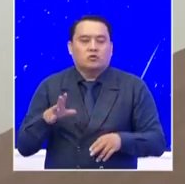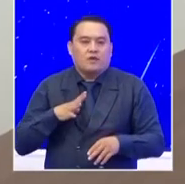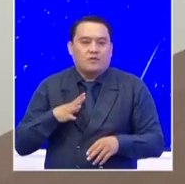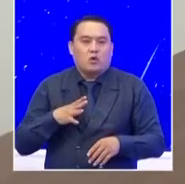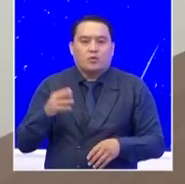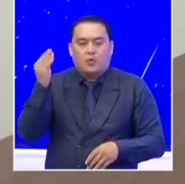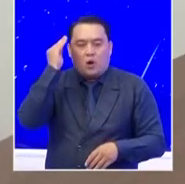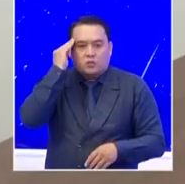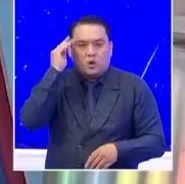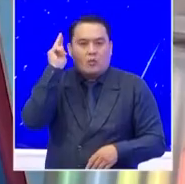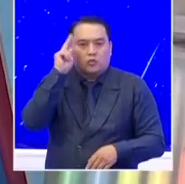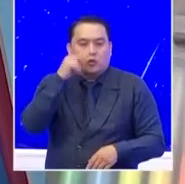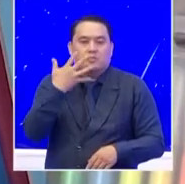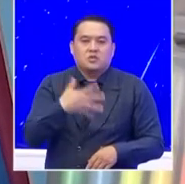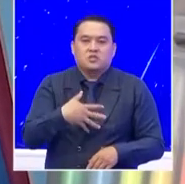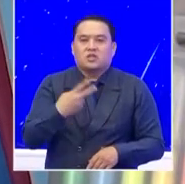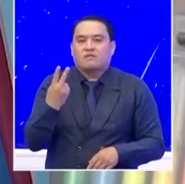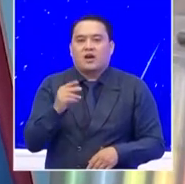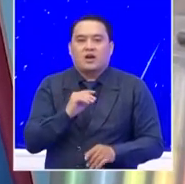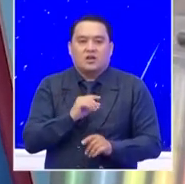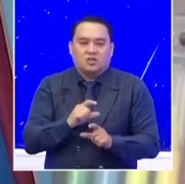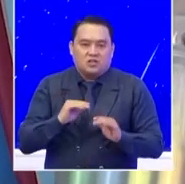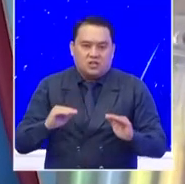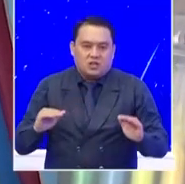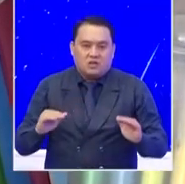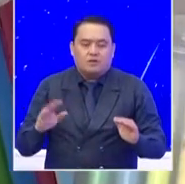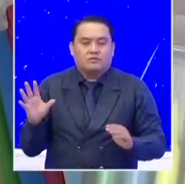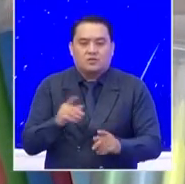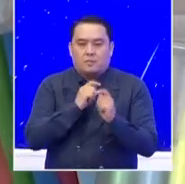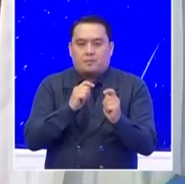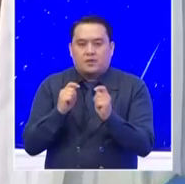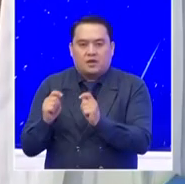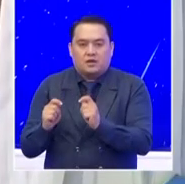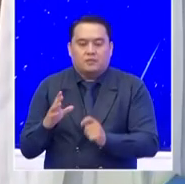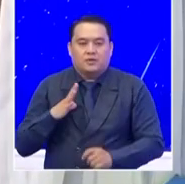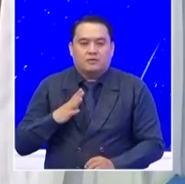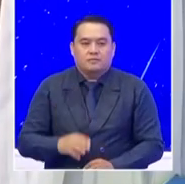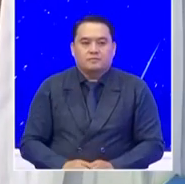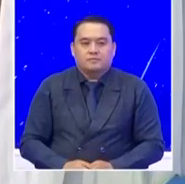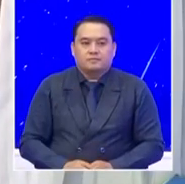проходят адаптацию и обучение 52 воспитанника. Ни один из них не остался без подарка.